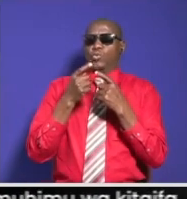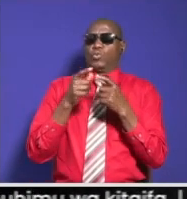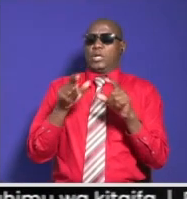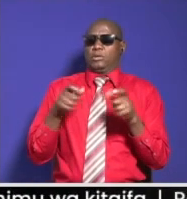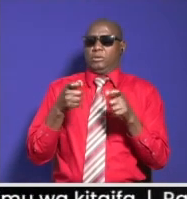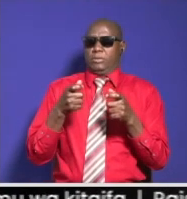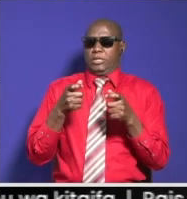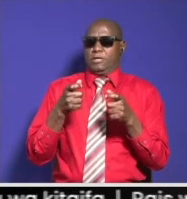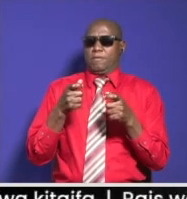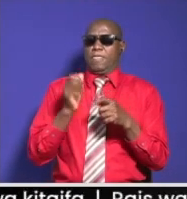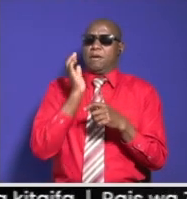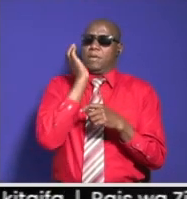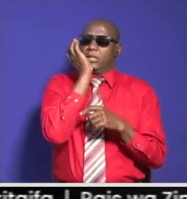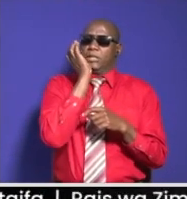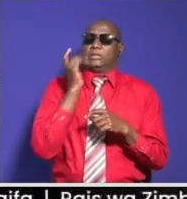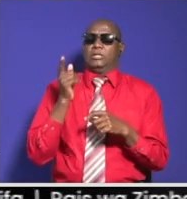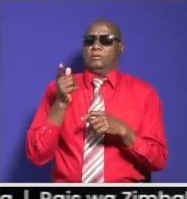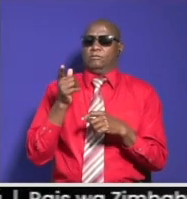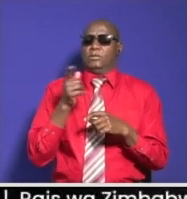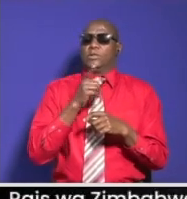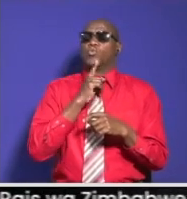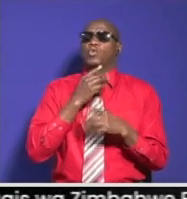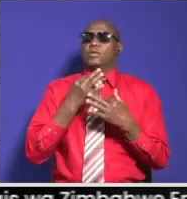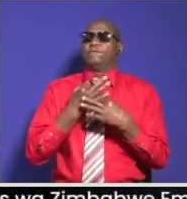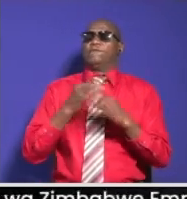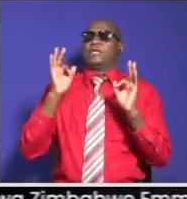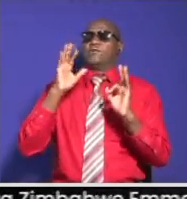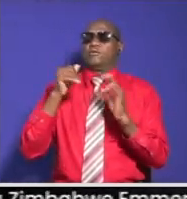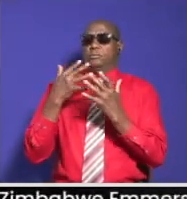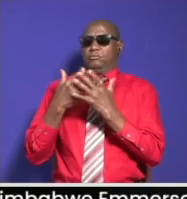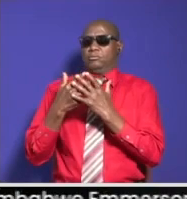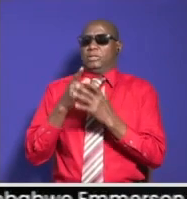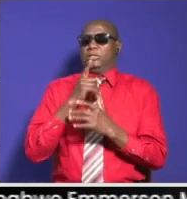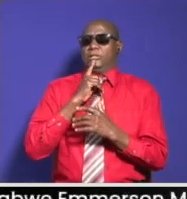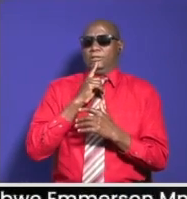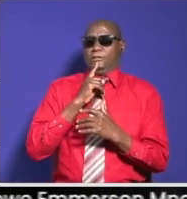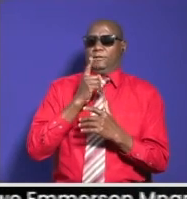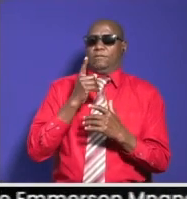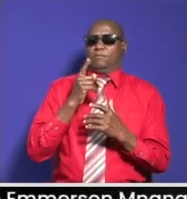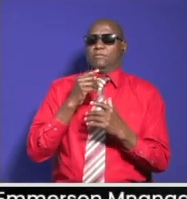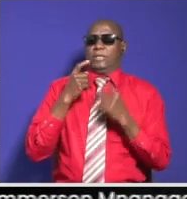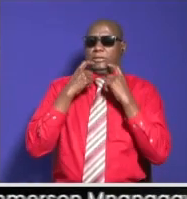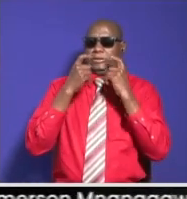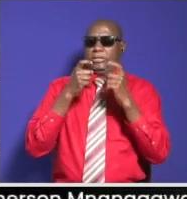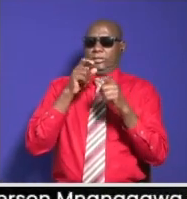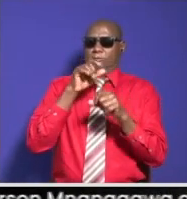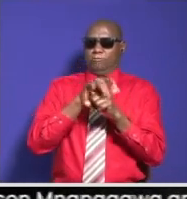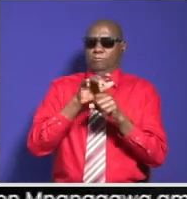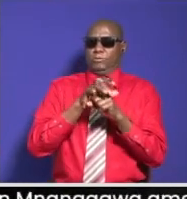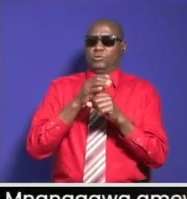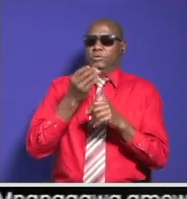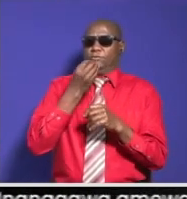Alhamisi, Mackenzie ambaye amekuwa akitaka achiliwe uhuru kutoka korokoroni alisema kuwa dhambi kubwa anayofanya ni kula